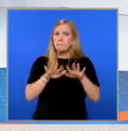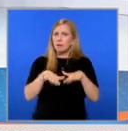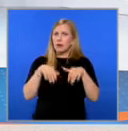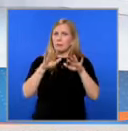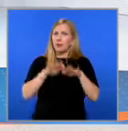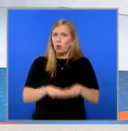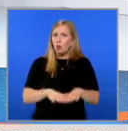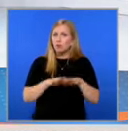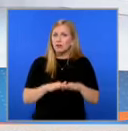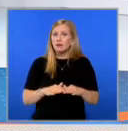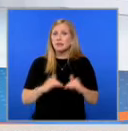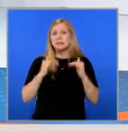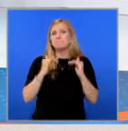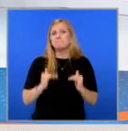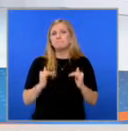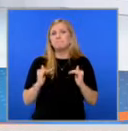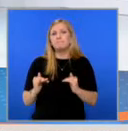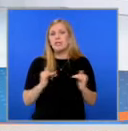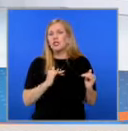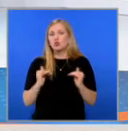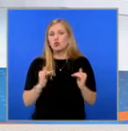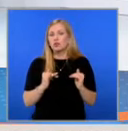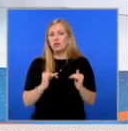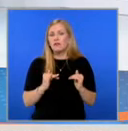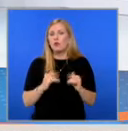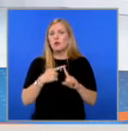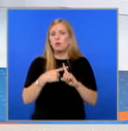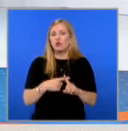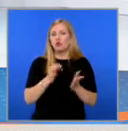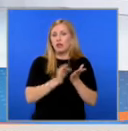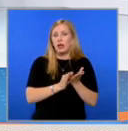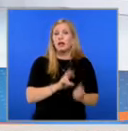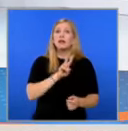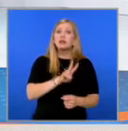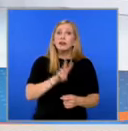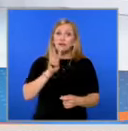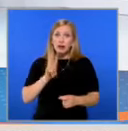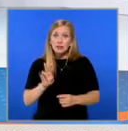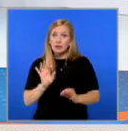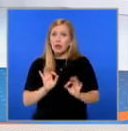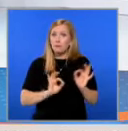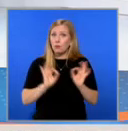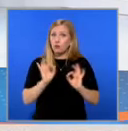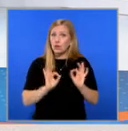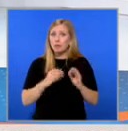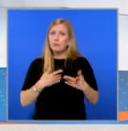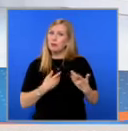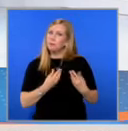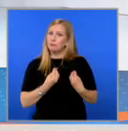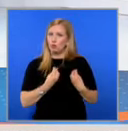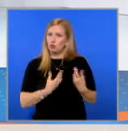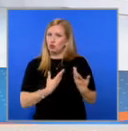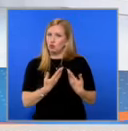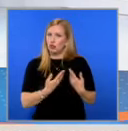традиционно ниски нива на положителна оценка 22% изразяват положителна оценка към работата на